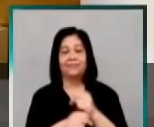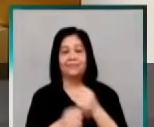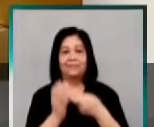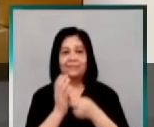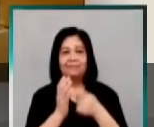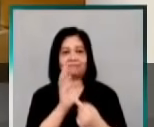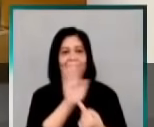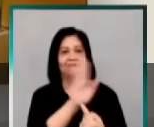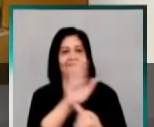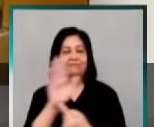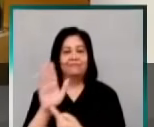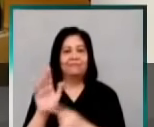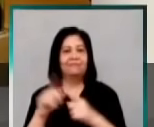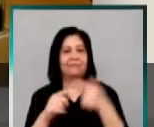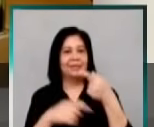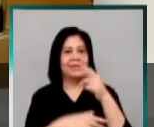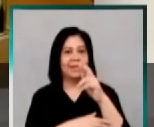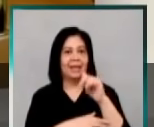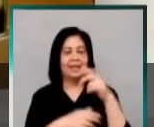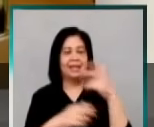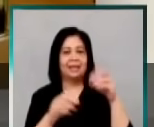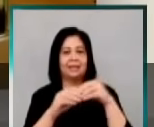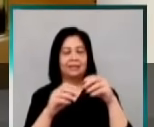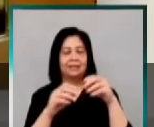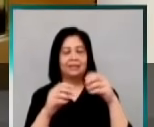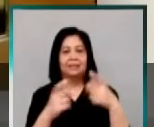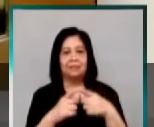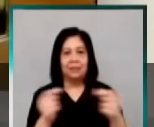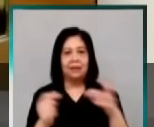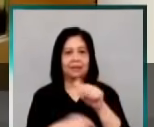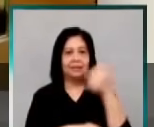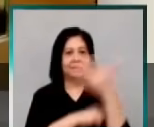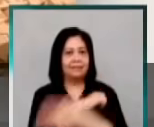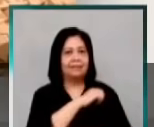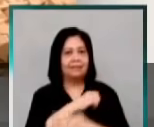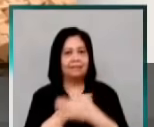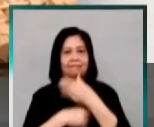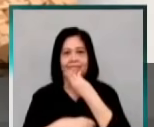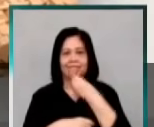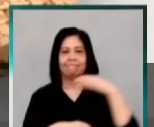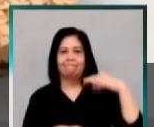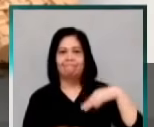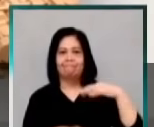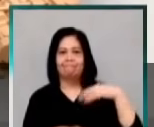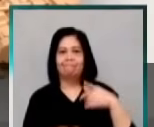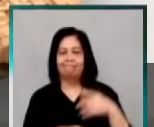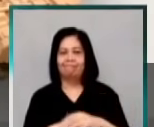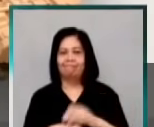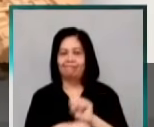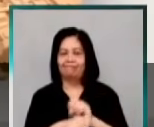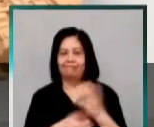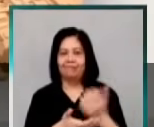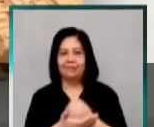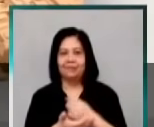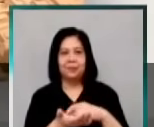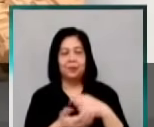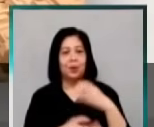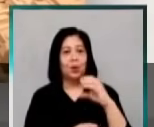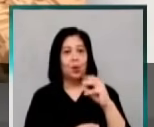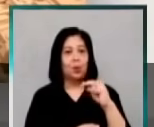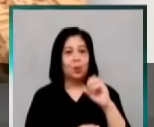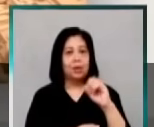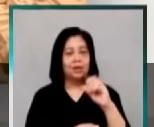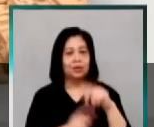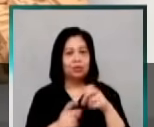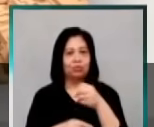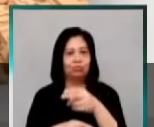mga gallery sa Japan at abroad. Napagkakakitaan na rin niya ito. Ang mga commissioned cardboard sculptures na ibebenta niya